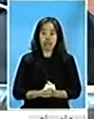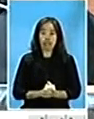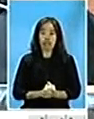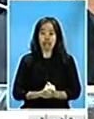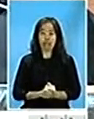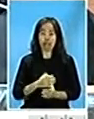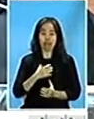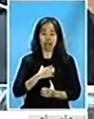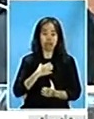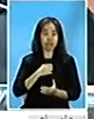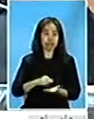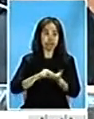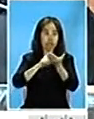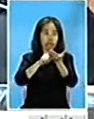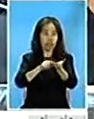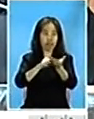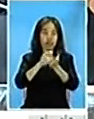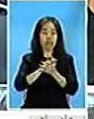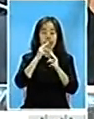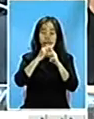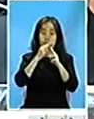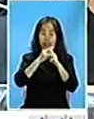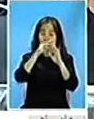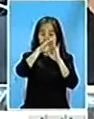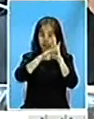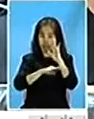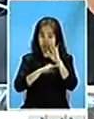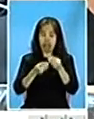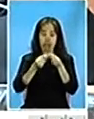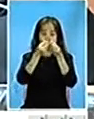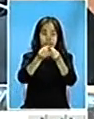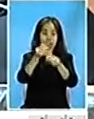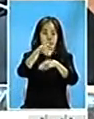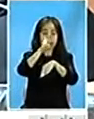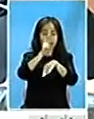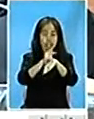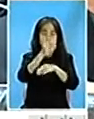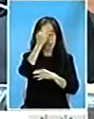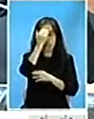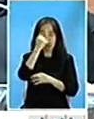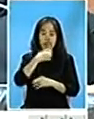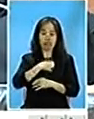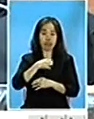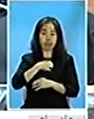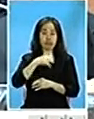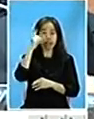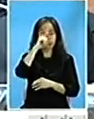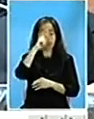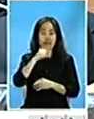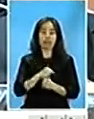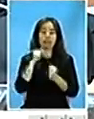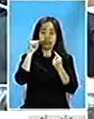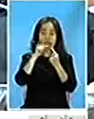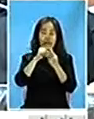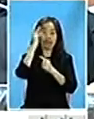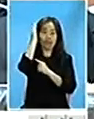จะเสนอรายชื่อต่อท่านประธานเนี่ยก็ด้วยเจตนาดีที่ต้องการที่จะให้การ